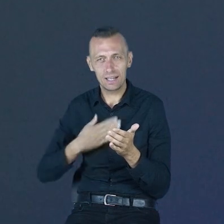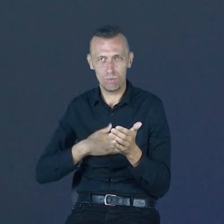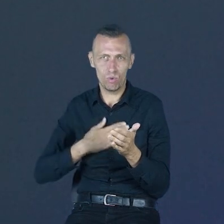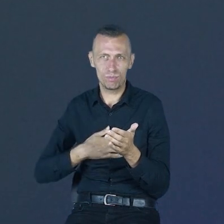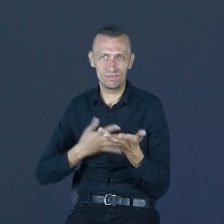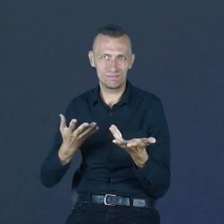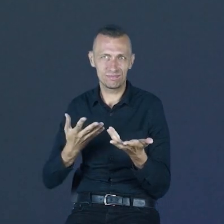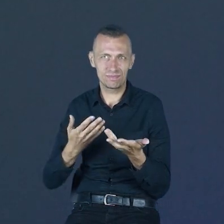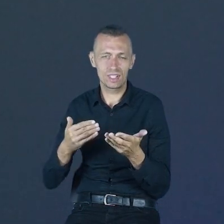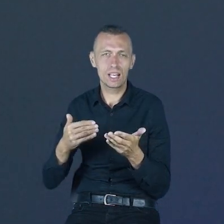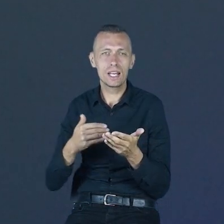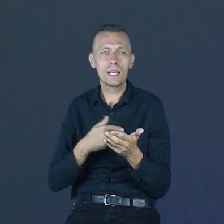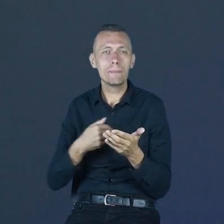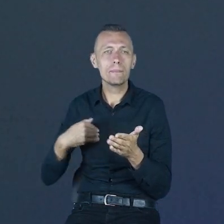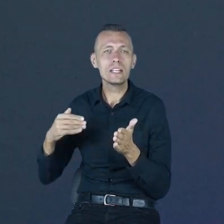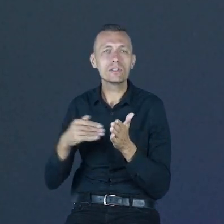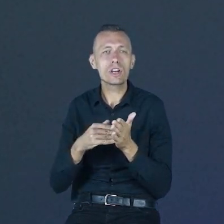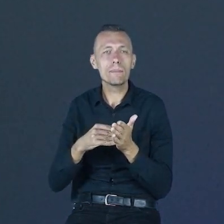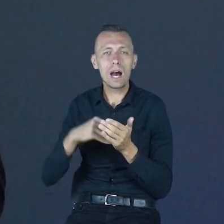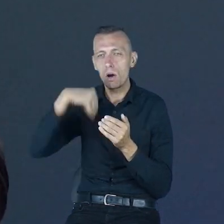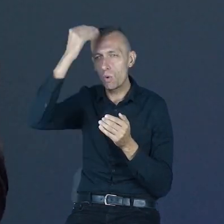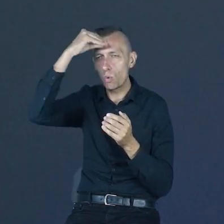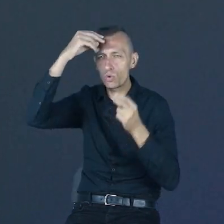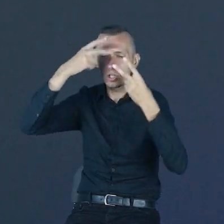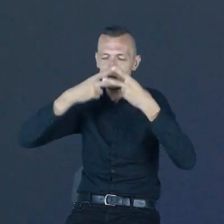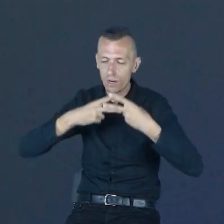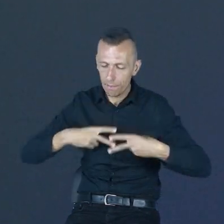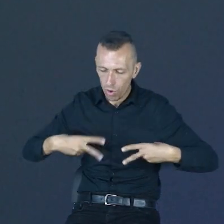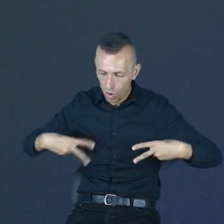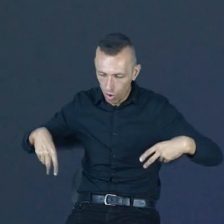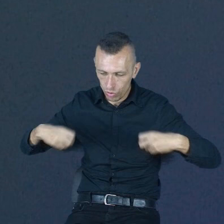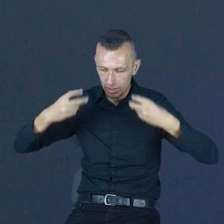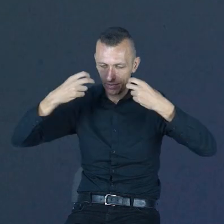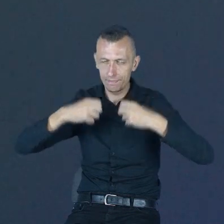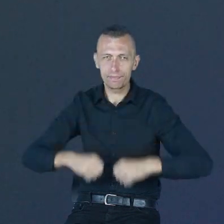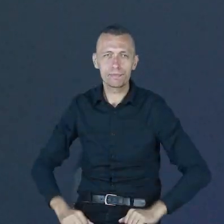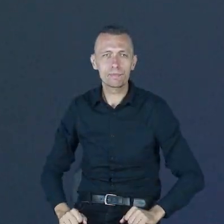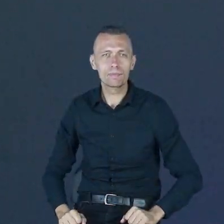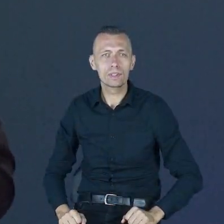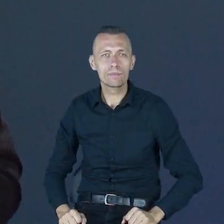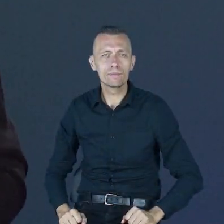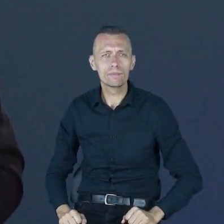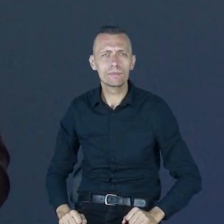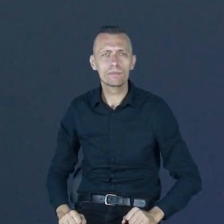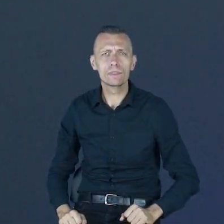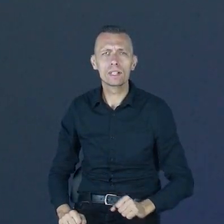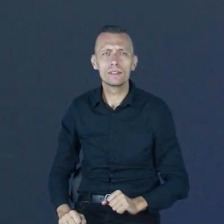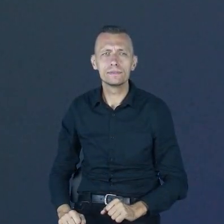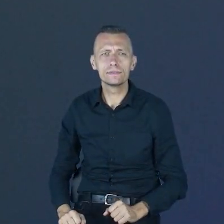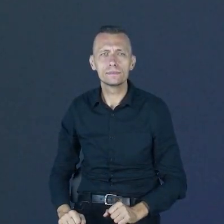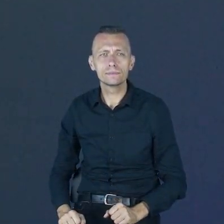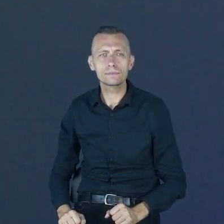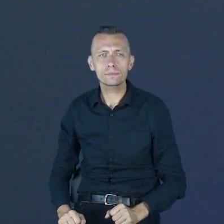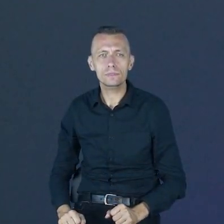pokory. To właśnie uczenie się pokory będzie nam pomagać. Pamiętacie Jezusa? Może